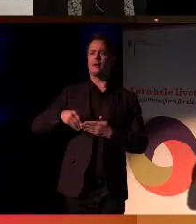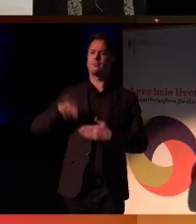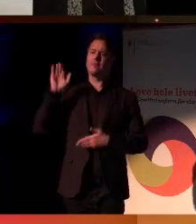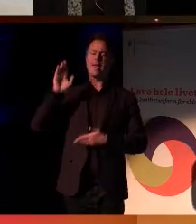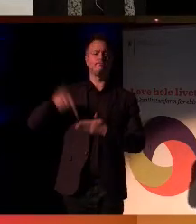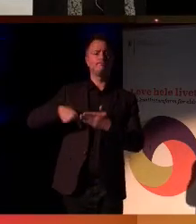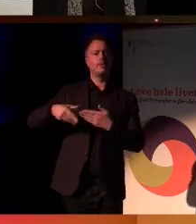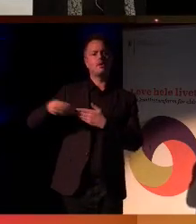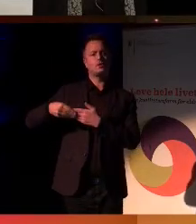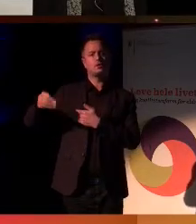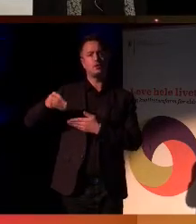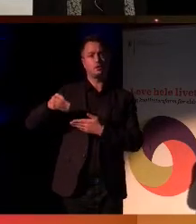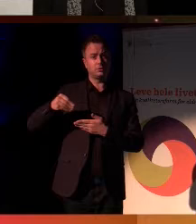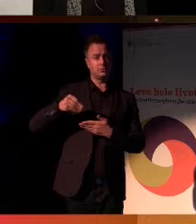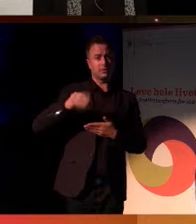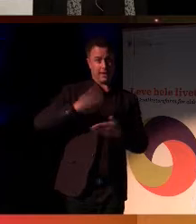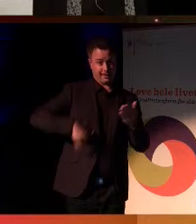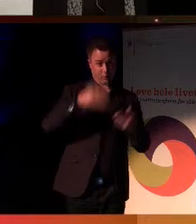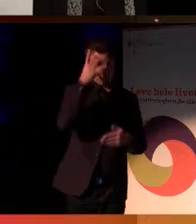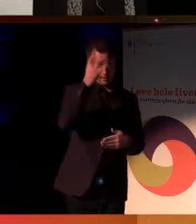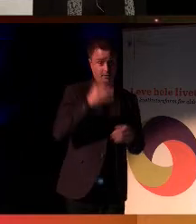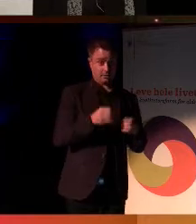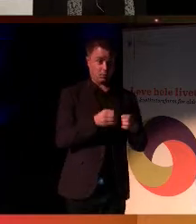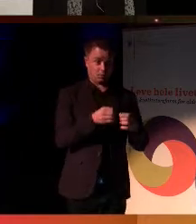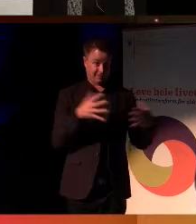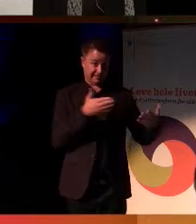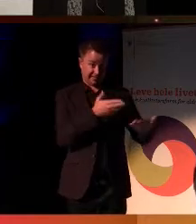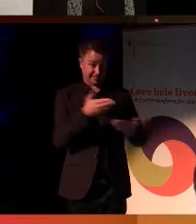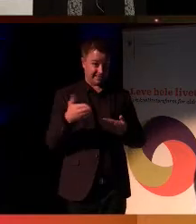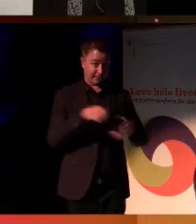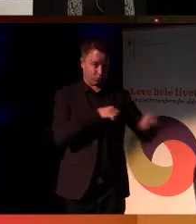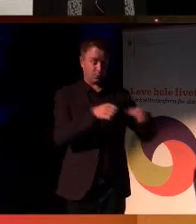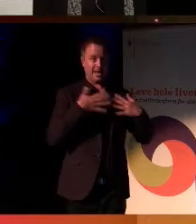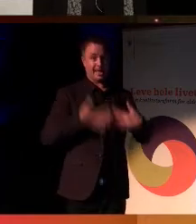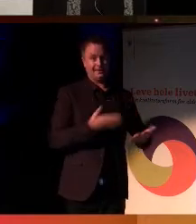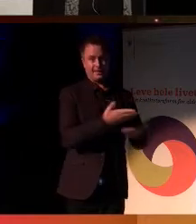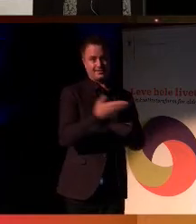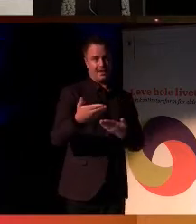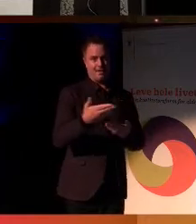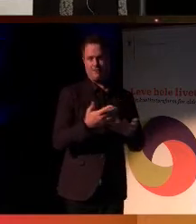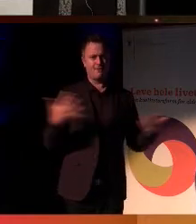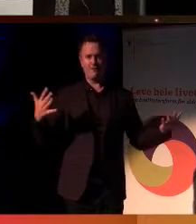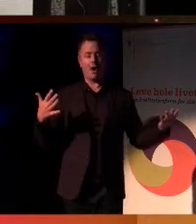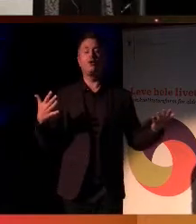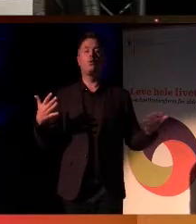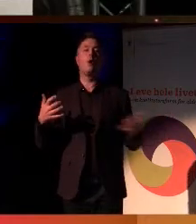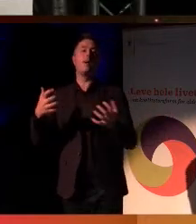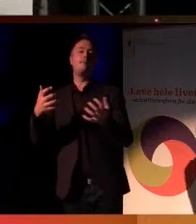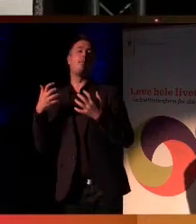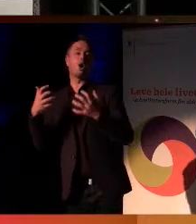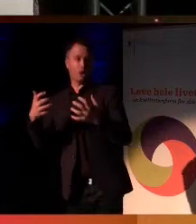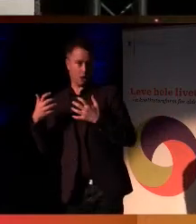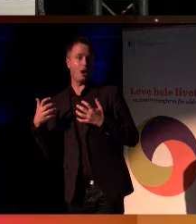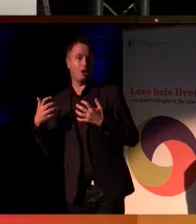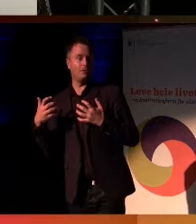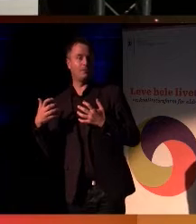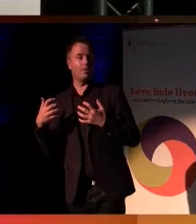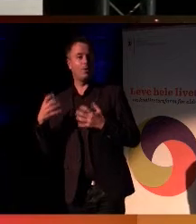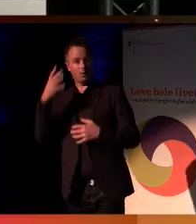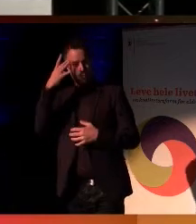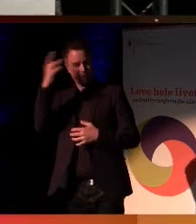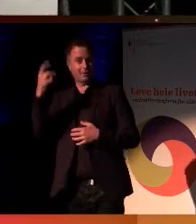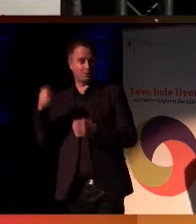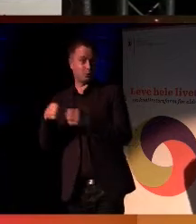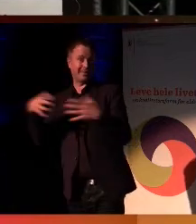og kompetanseutvikling i kommunehelsetjenesten, det er mangel på fag- og kompetanseutvikling i kommunehelsetjenesten. Det